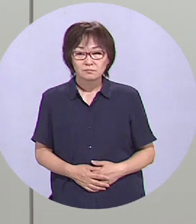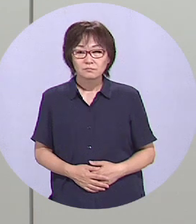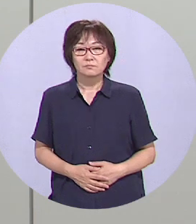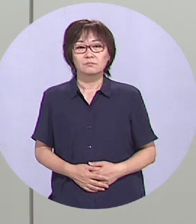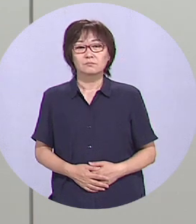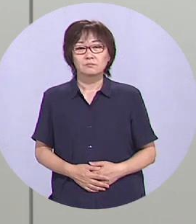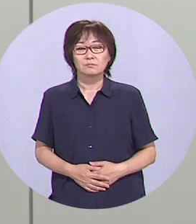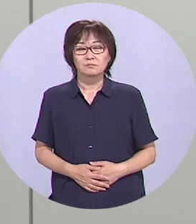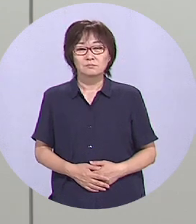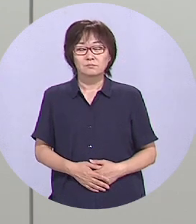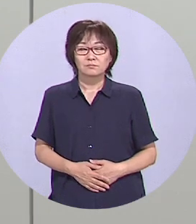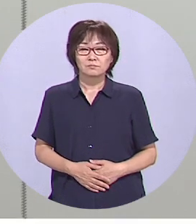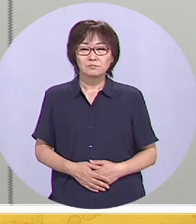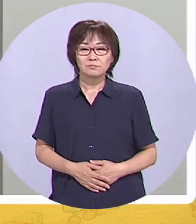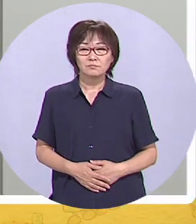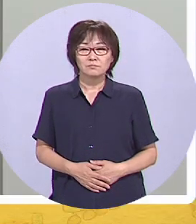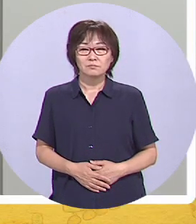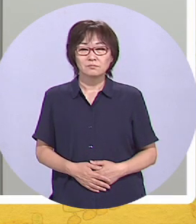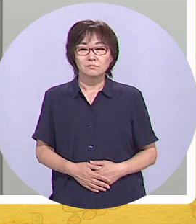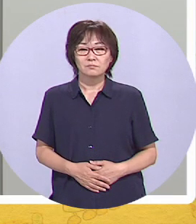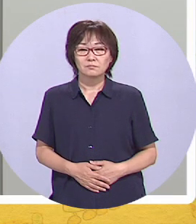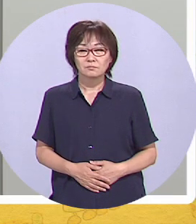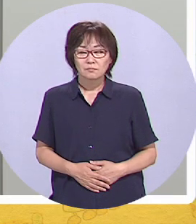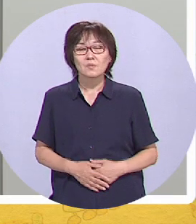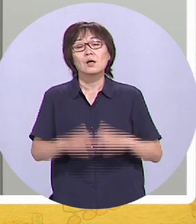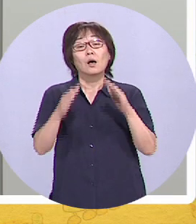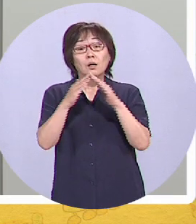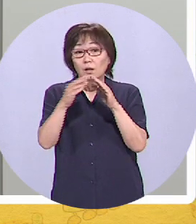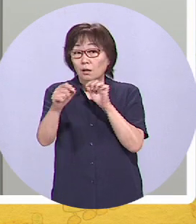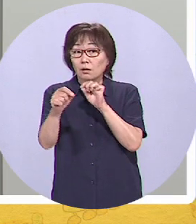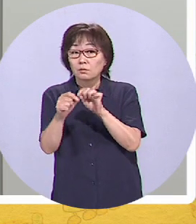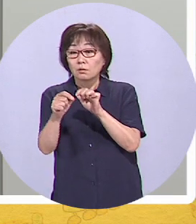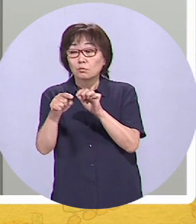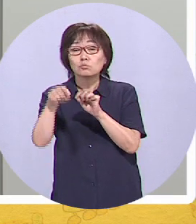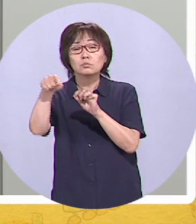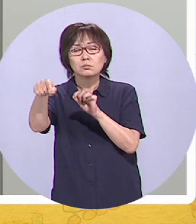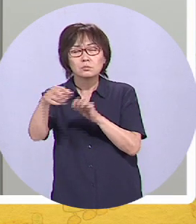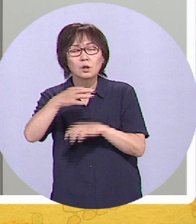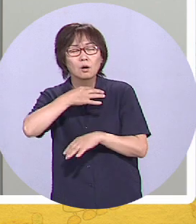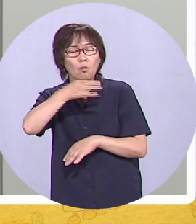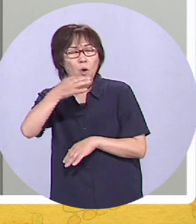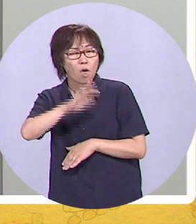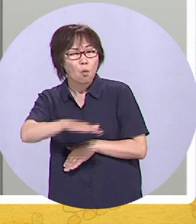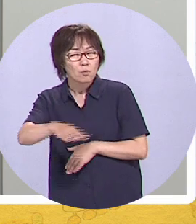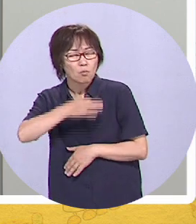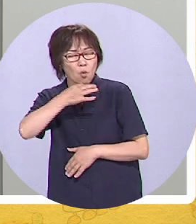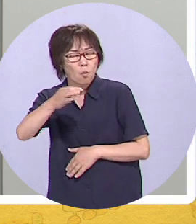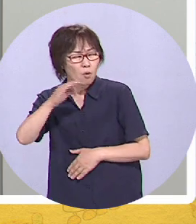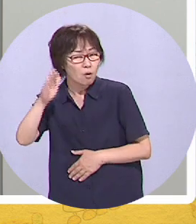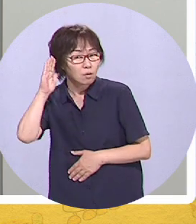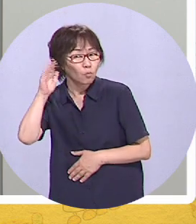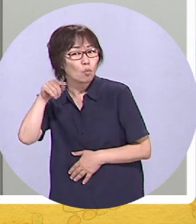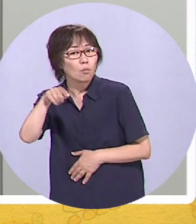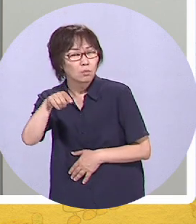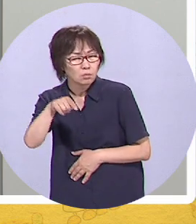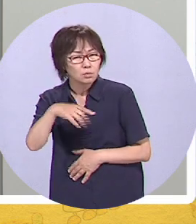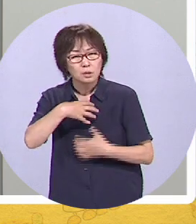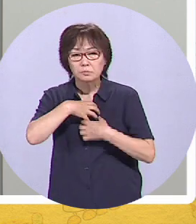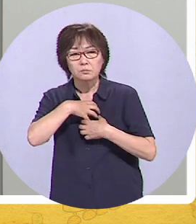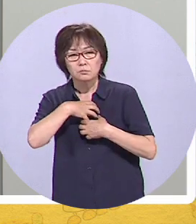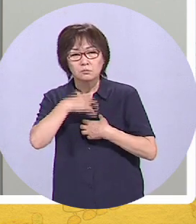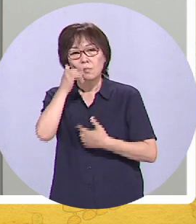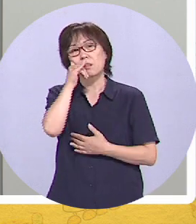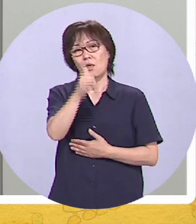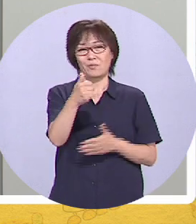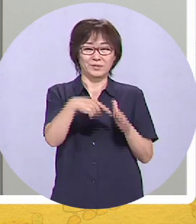あ、もしもし。 近所から子どもの泣く声が聞こえるので気になって連絡してみましたという設定で電